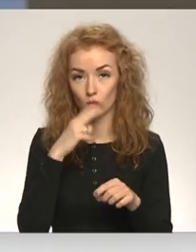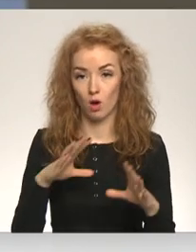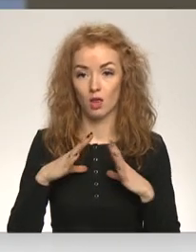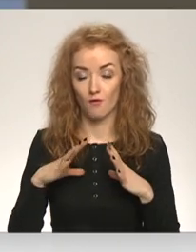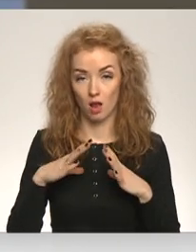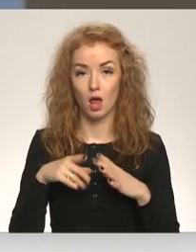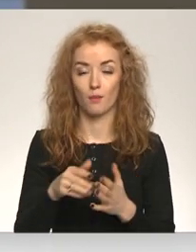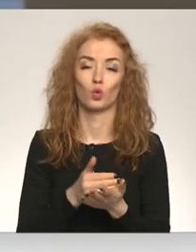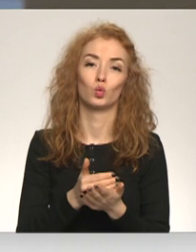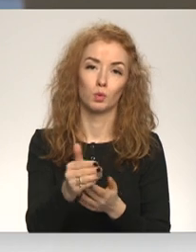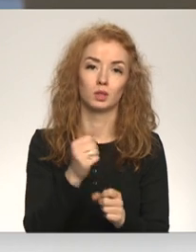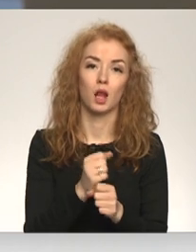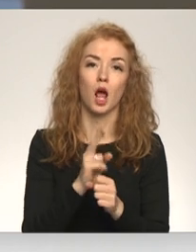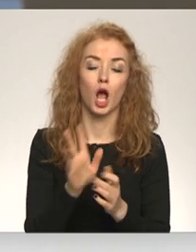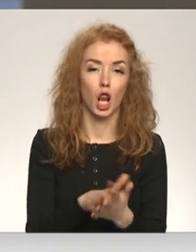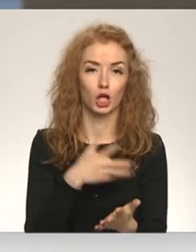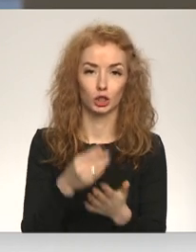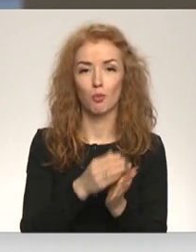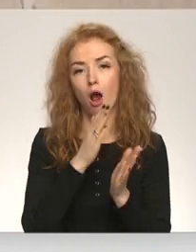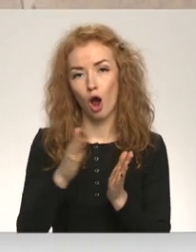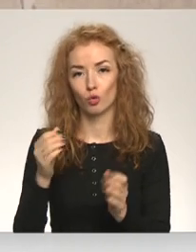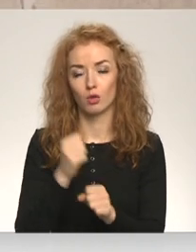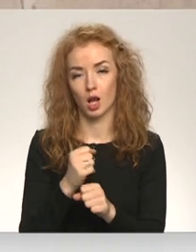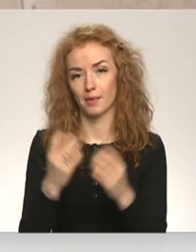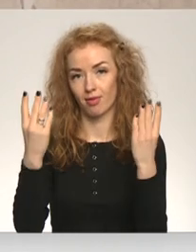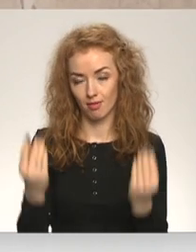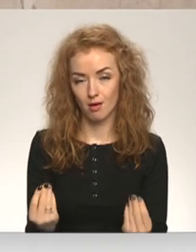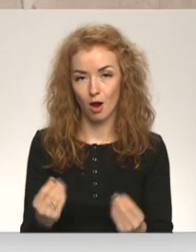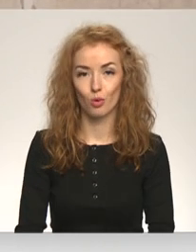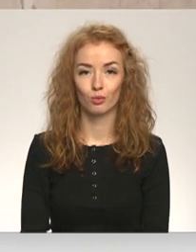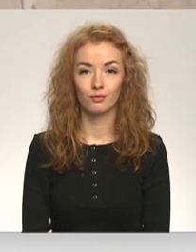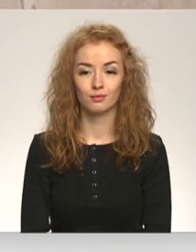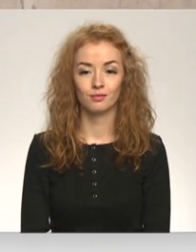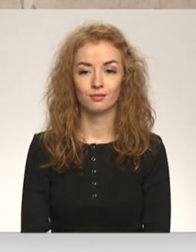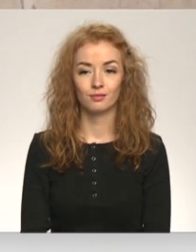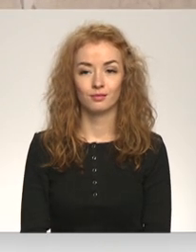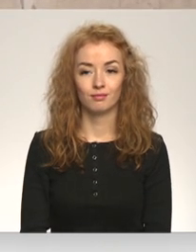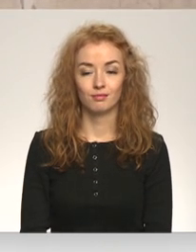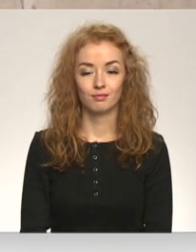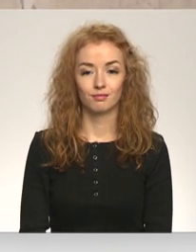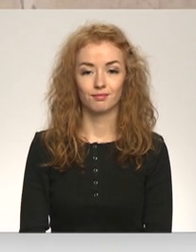aptieka atsāks strādāt kā līdz šim katru darba dienu. Sandra Paegļkalne, Kaspars Daņeļevičs, Vidzutogovas televīzija.